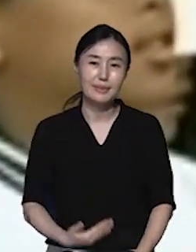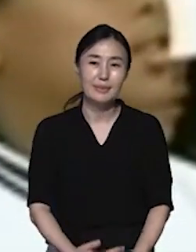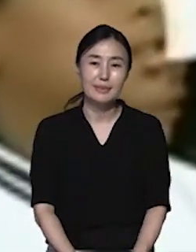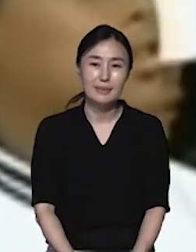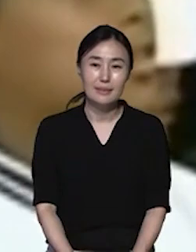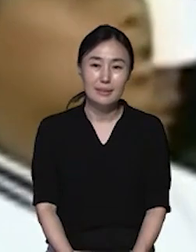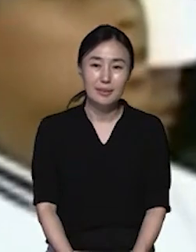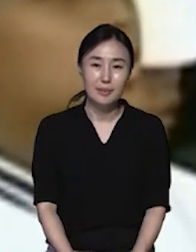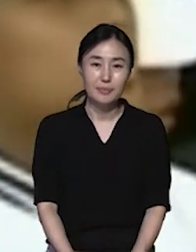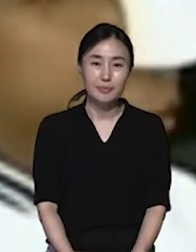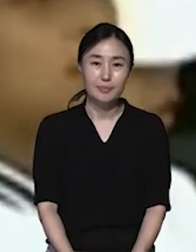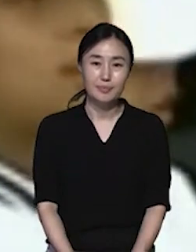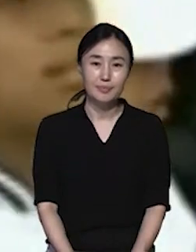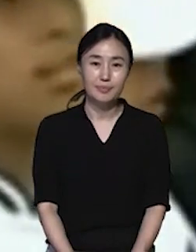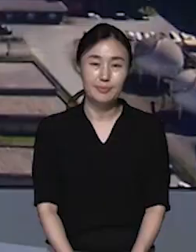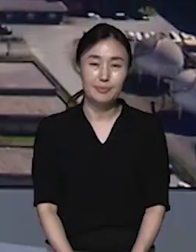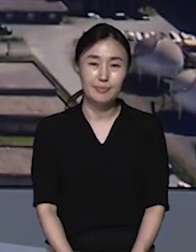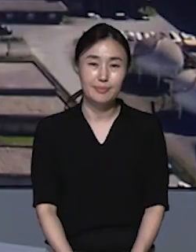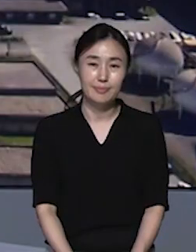KBC 고익수입니다.